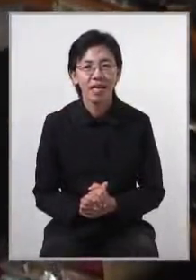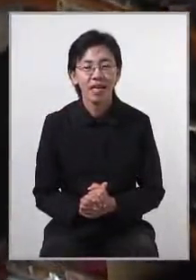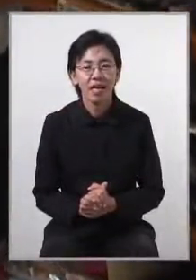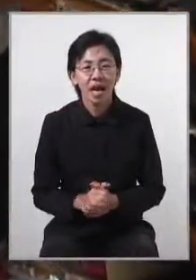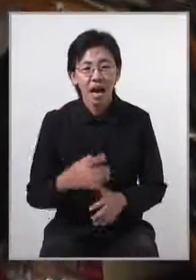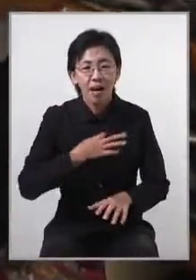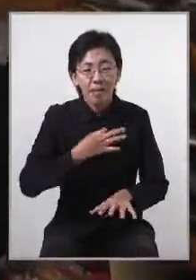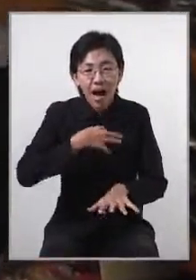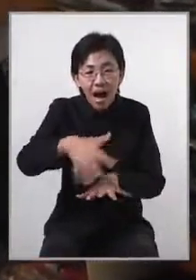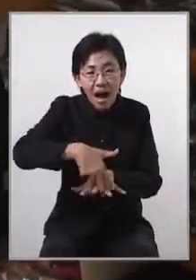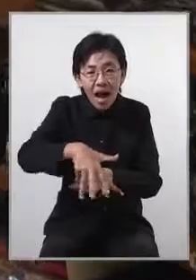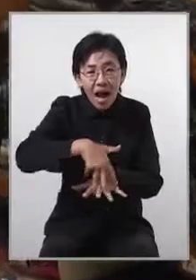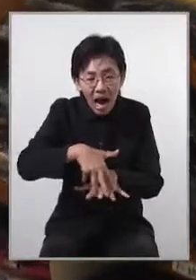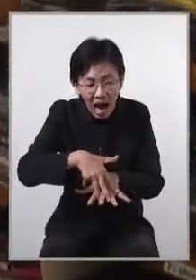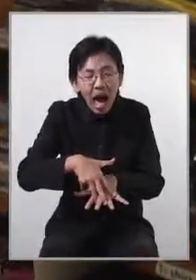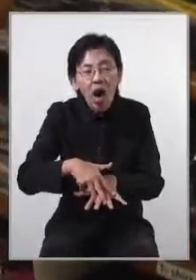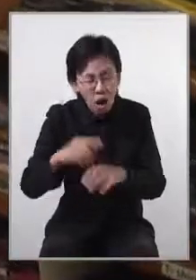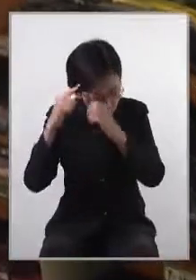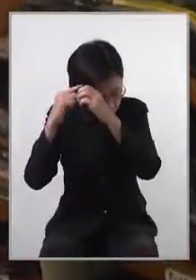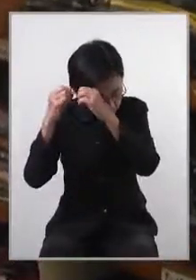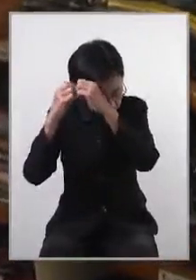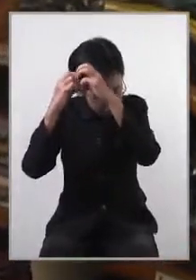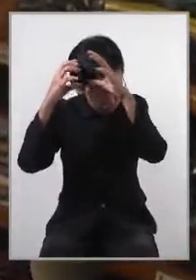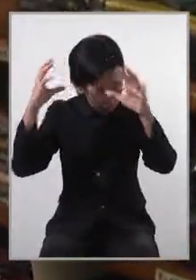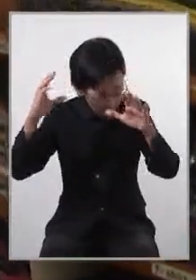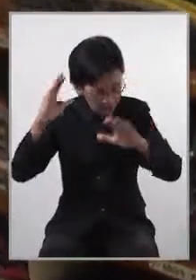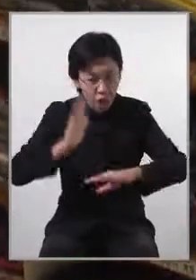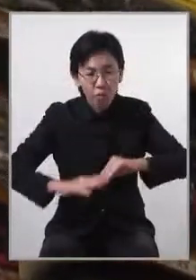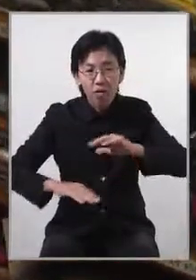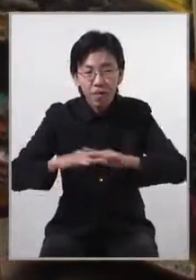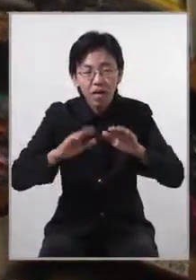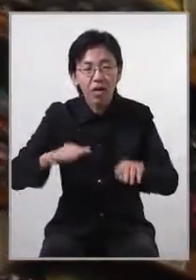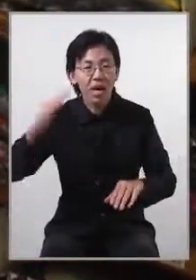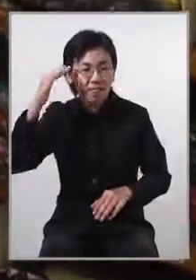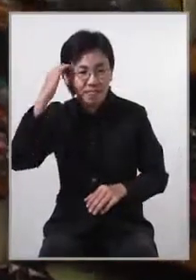ตนาการแล้วก็ฝีมือของเด็ก ๆครับ